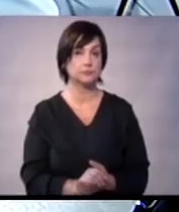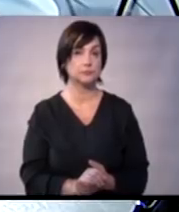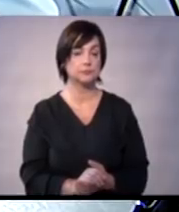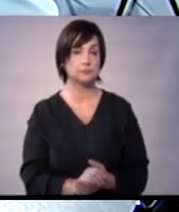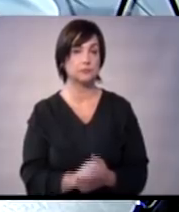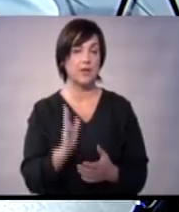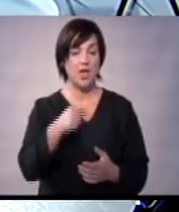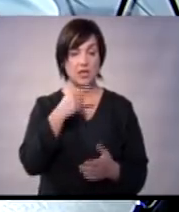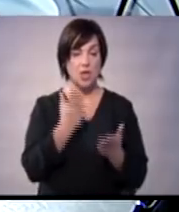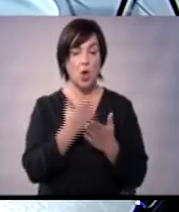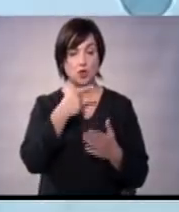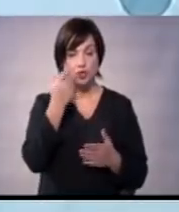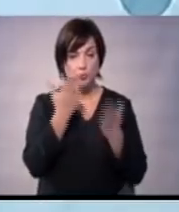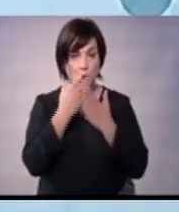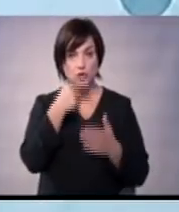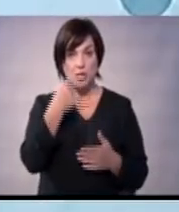ева, како ќе го цитирам тоа,